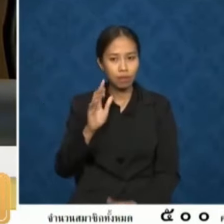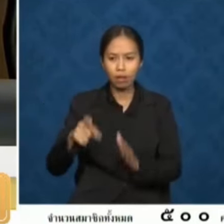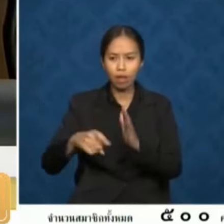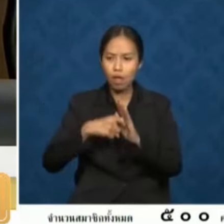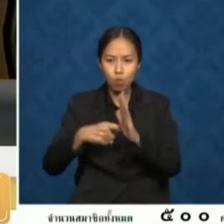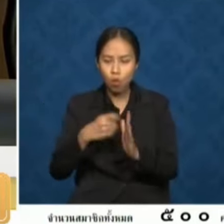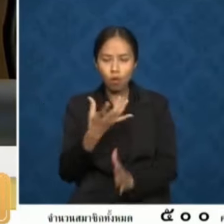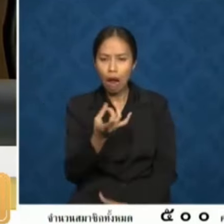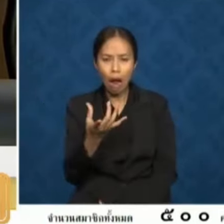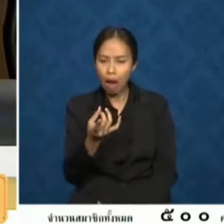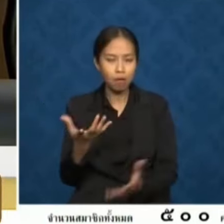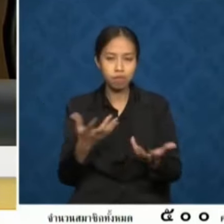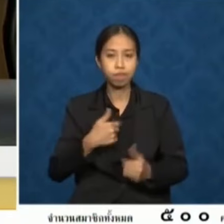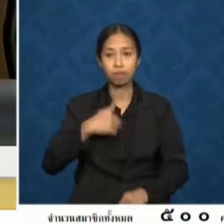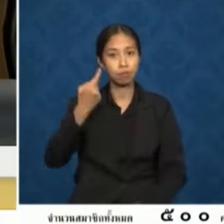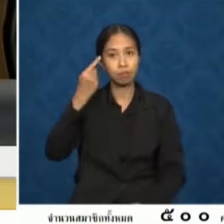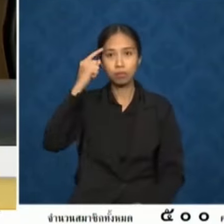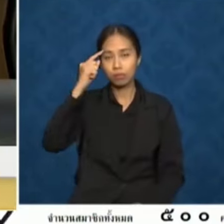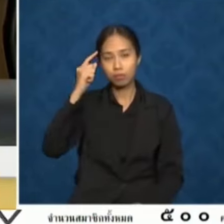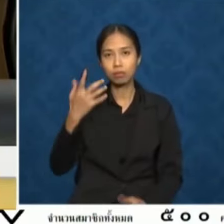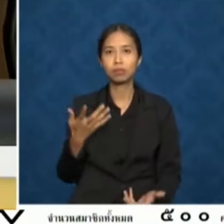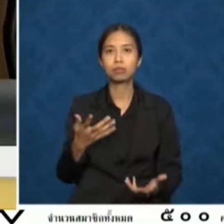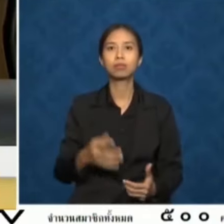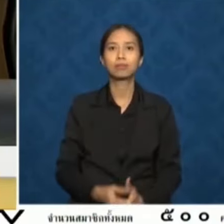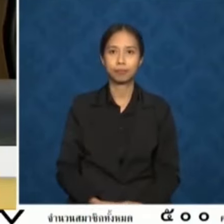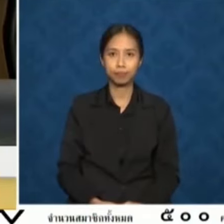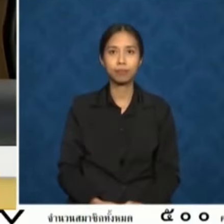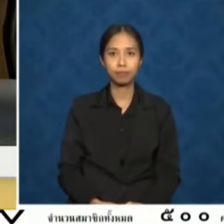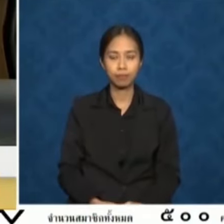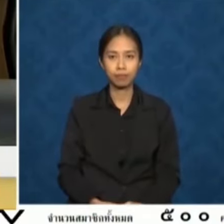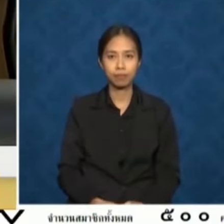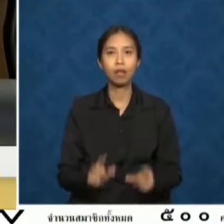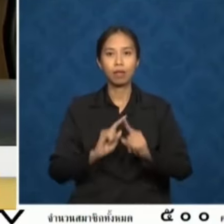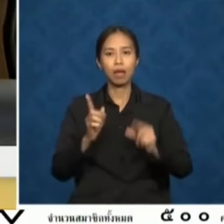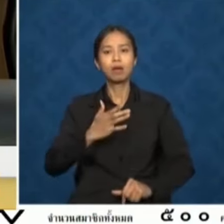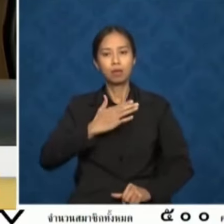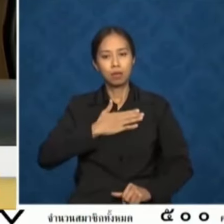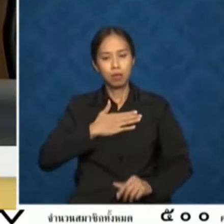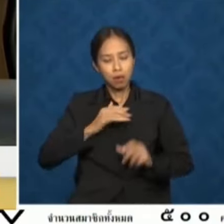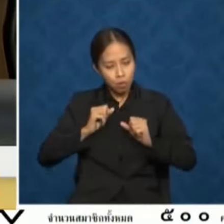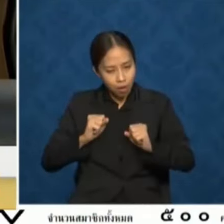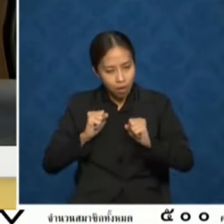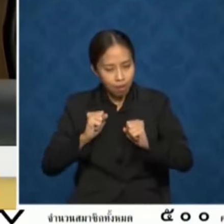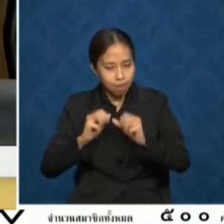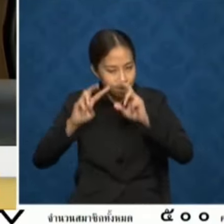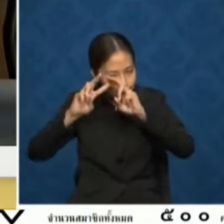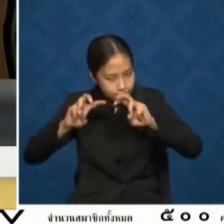ากอะไรและสาเหตุจากอะไรนะครับแต่ผมก็พยายามค้นหาความจริง